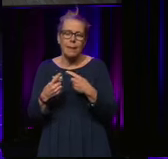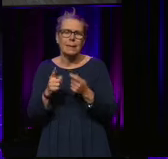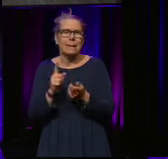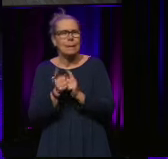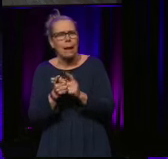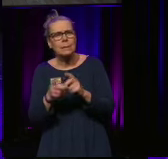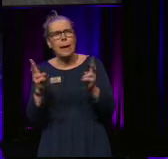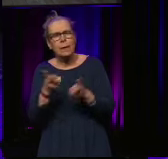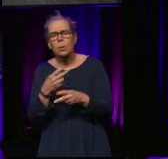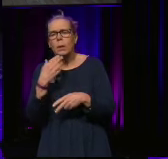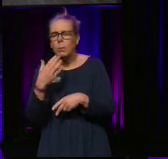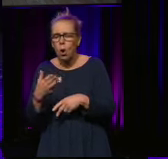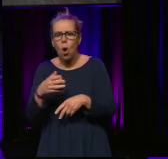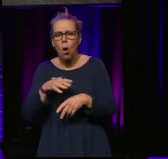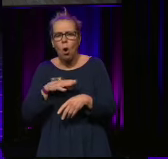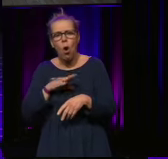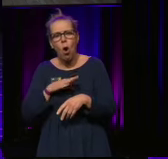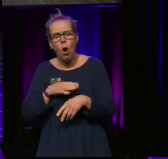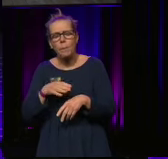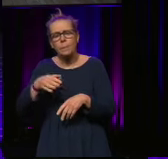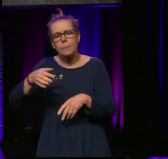ha public service